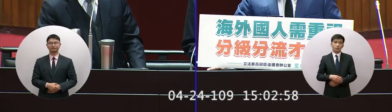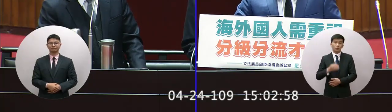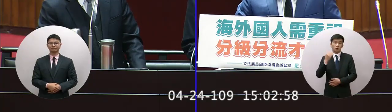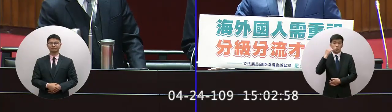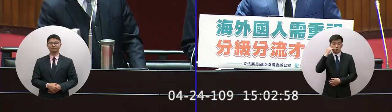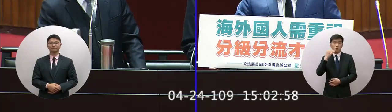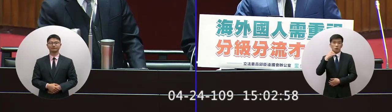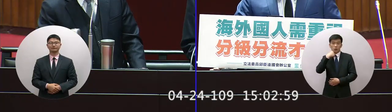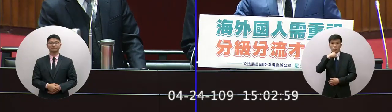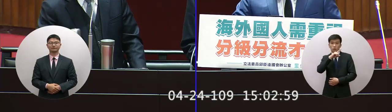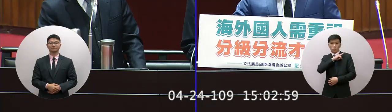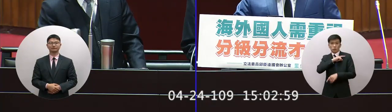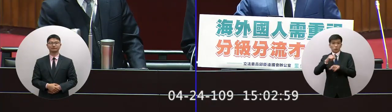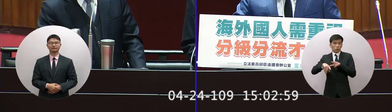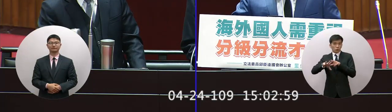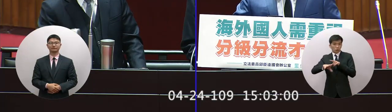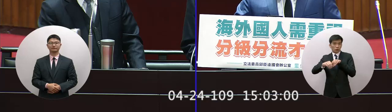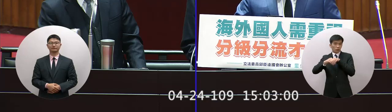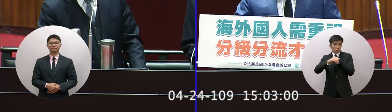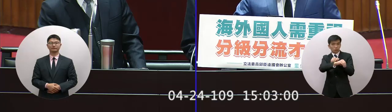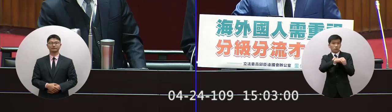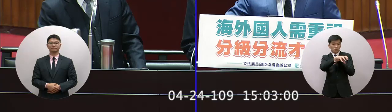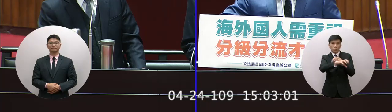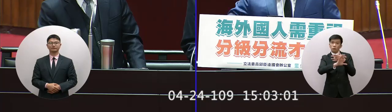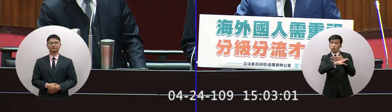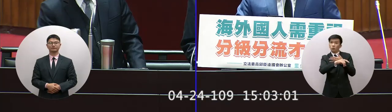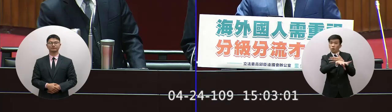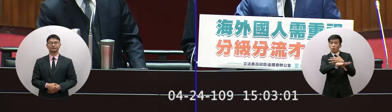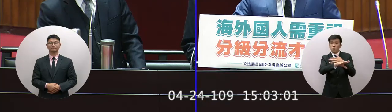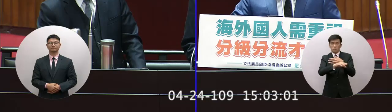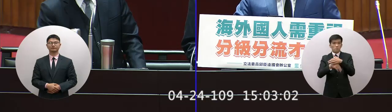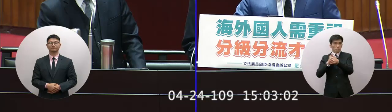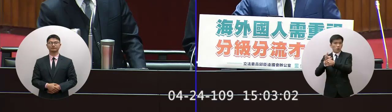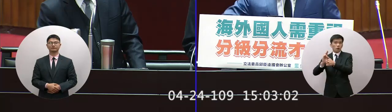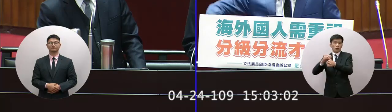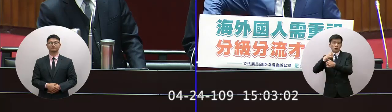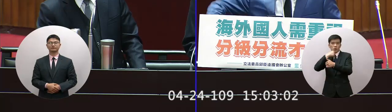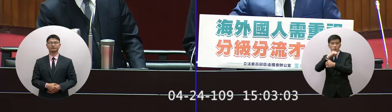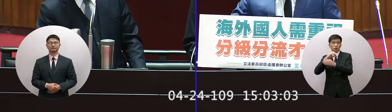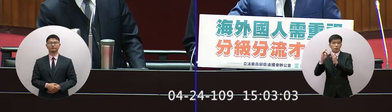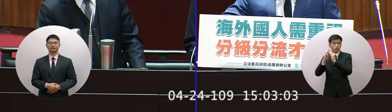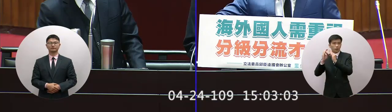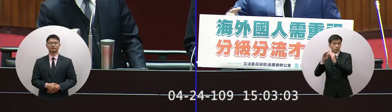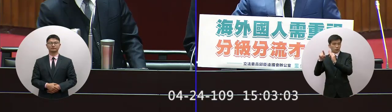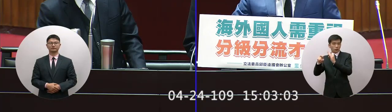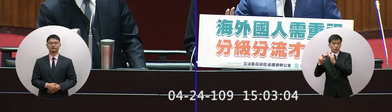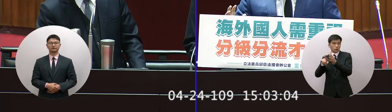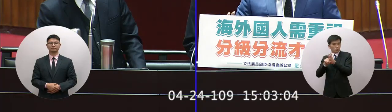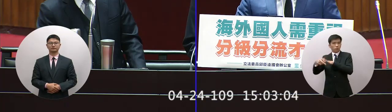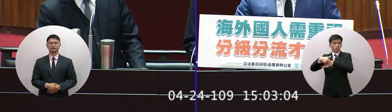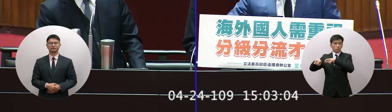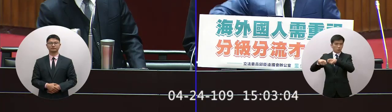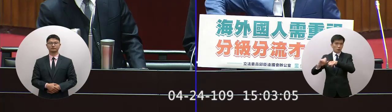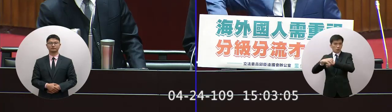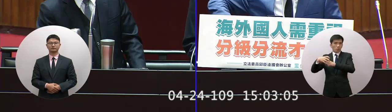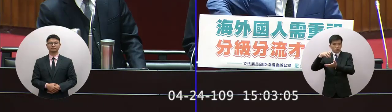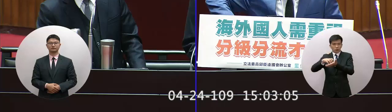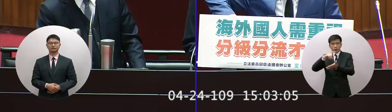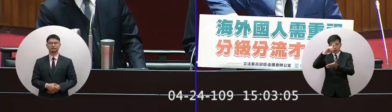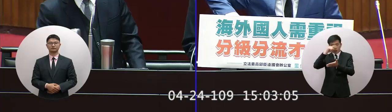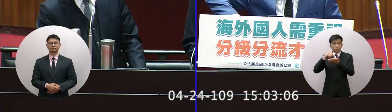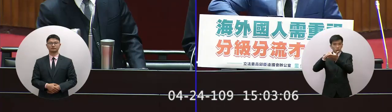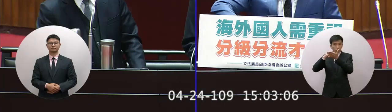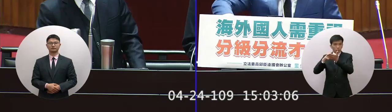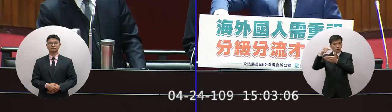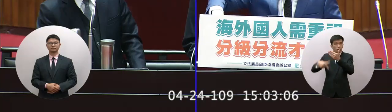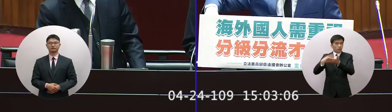内有公司，你海外有分公司，你只要的要求国内银行可以有一个专案的保证，然后协助他们在认列上比较从宽认列，在他的